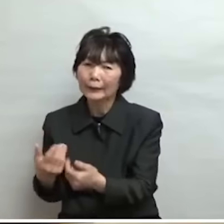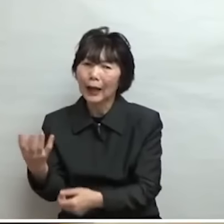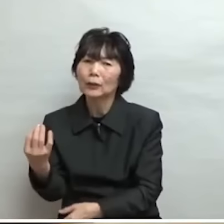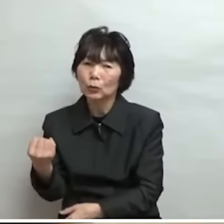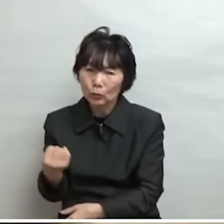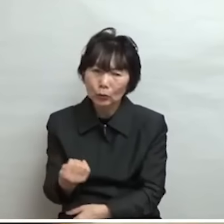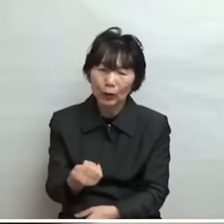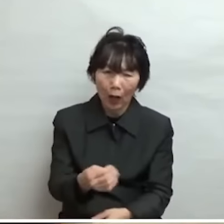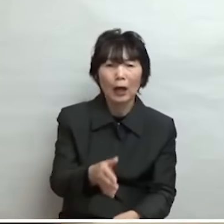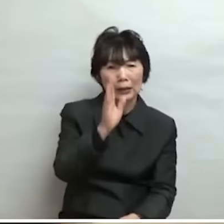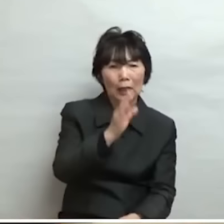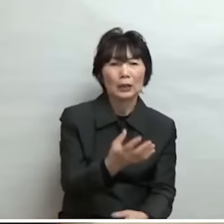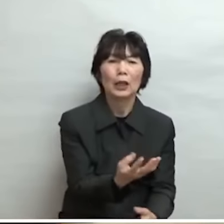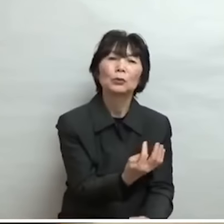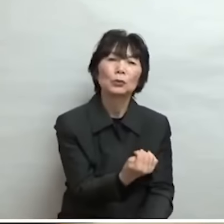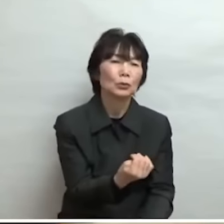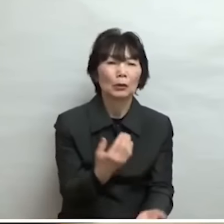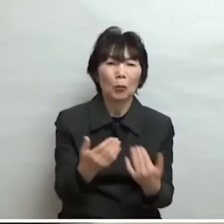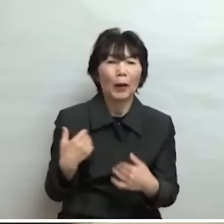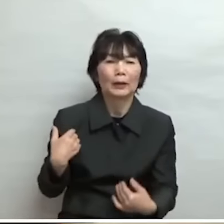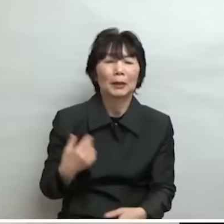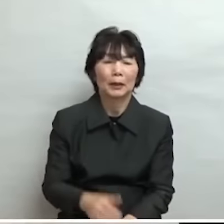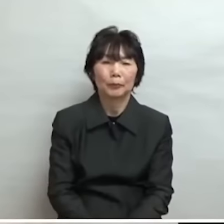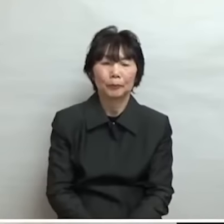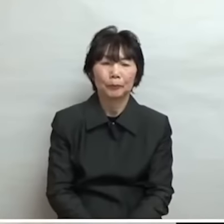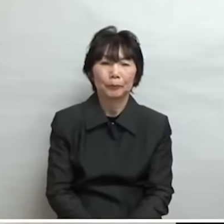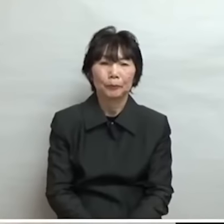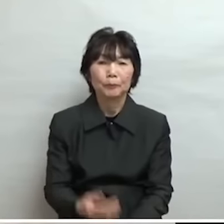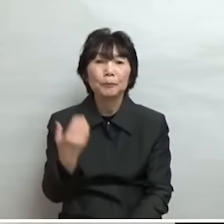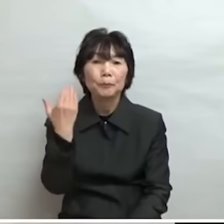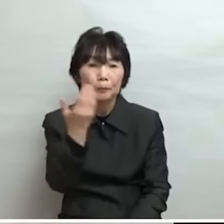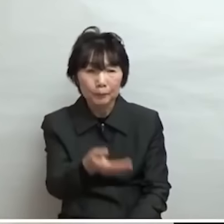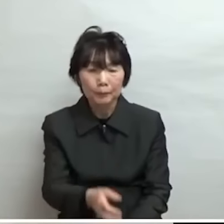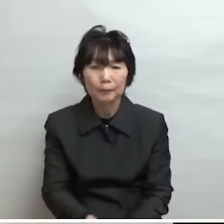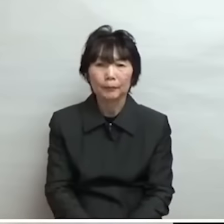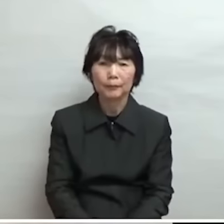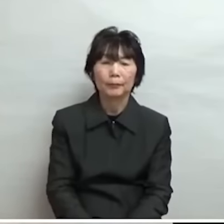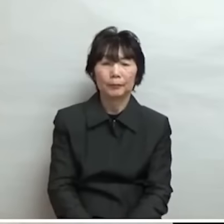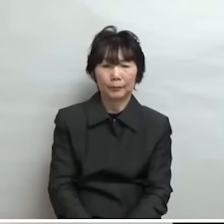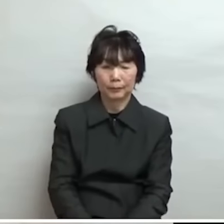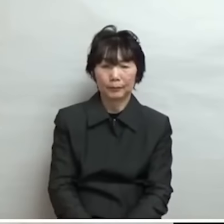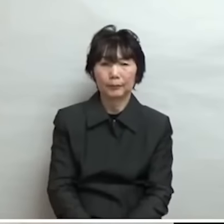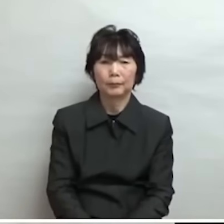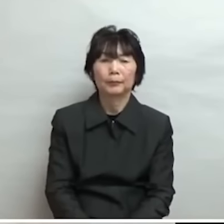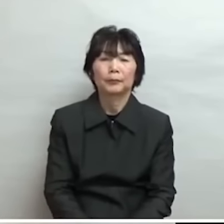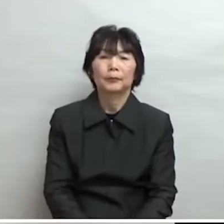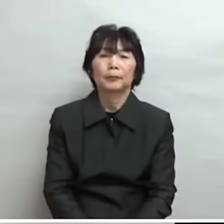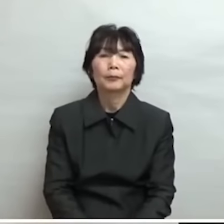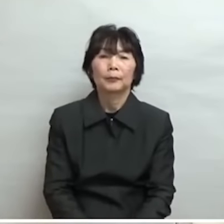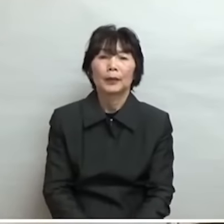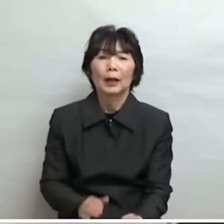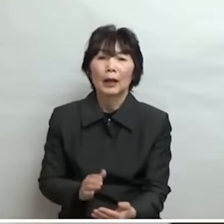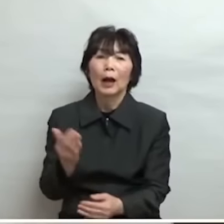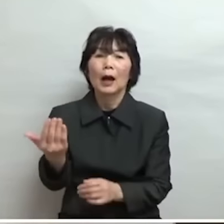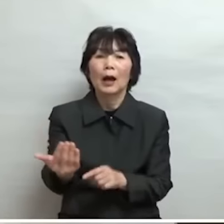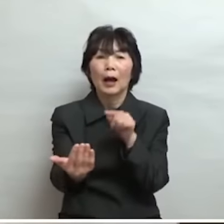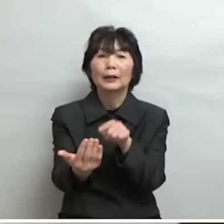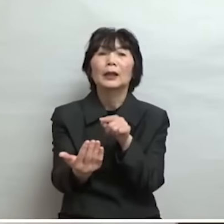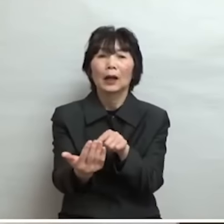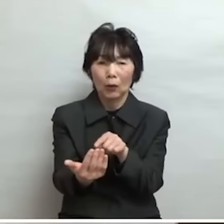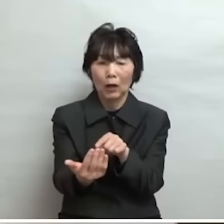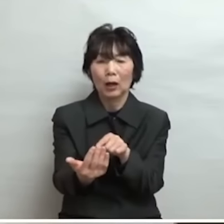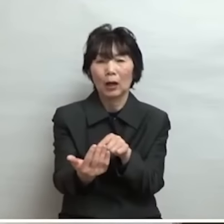ておりませんので。 分かりました。あと先ほどちょっと毎日さんの質問で相手側の立ち入りの希望